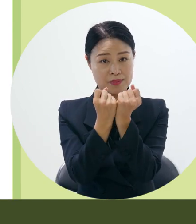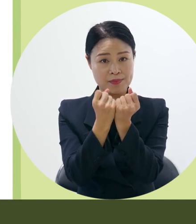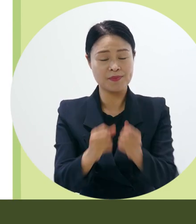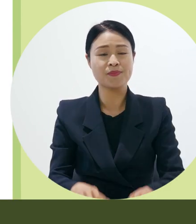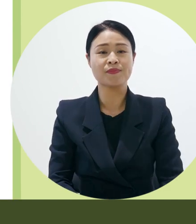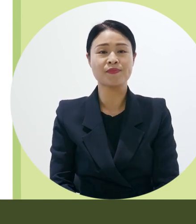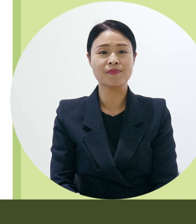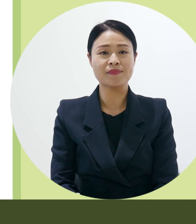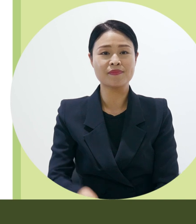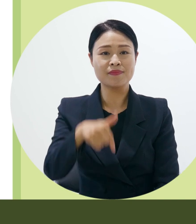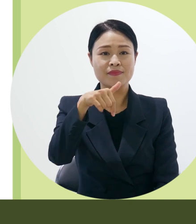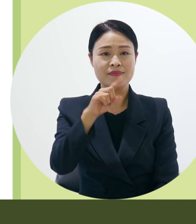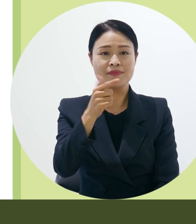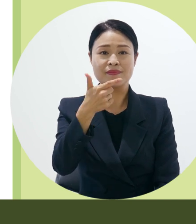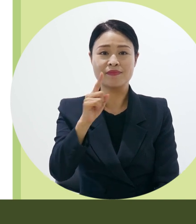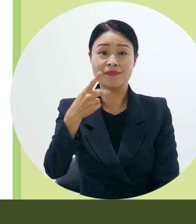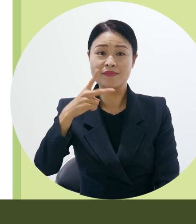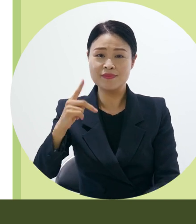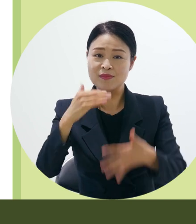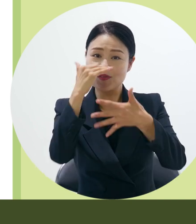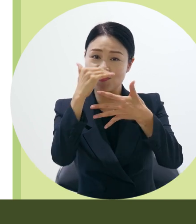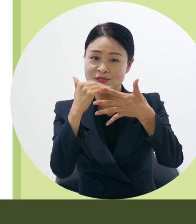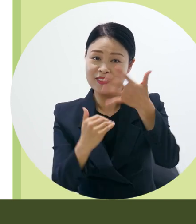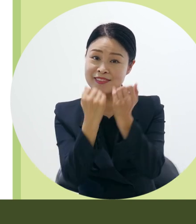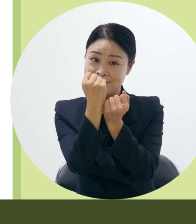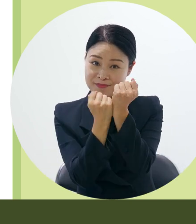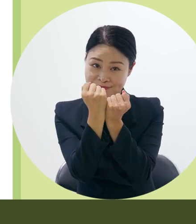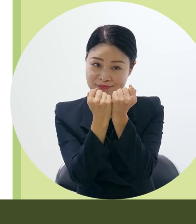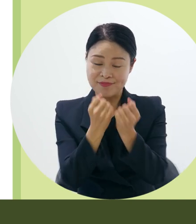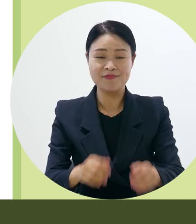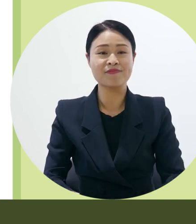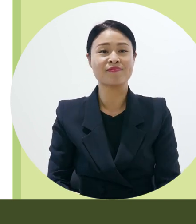용어 설명, 가나다 순으로 설명합니다.